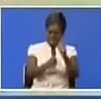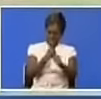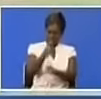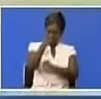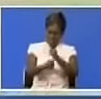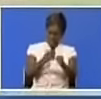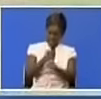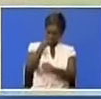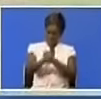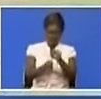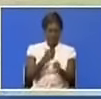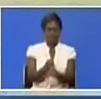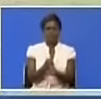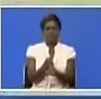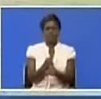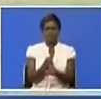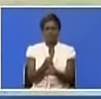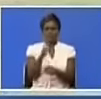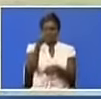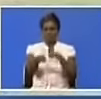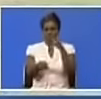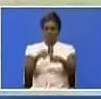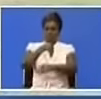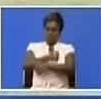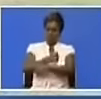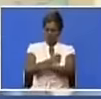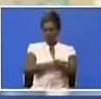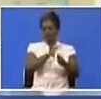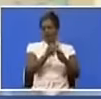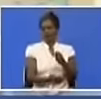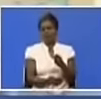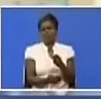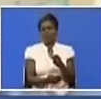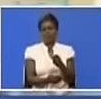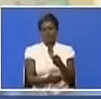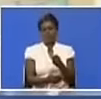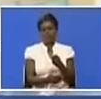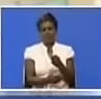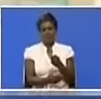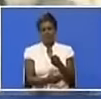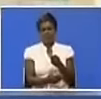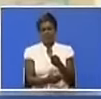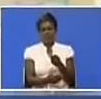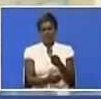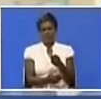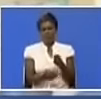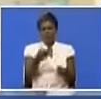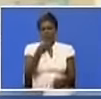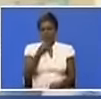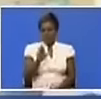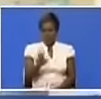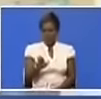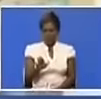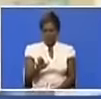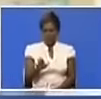miaka. The boy's family accuses the school of a cover-up. Gichukua jukumu ya aina fulani, waite baba yao, kuja